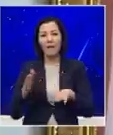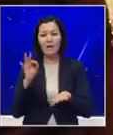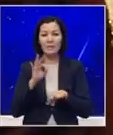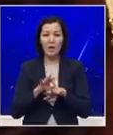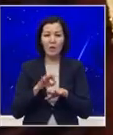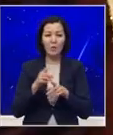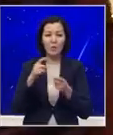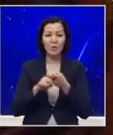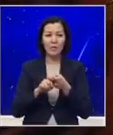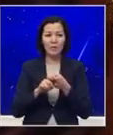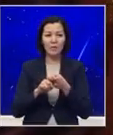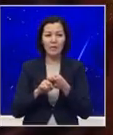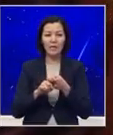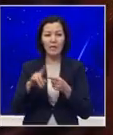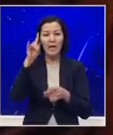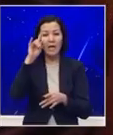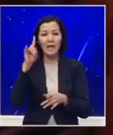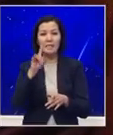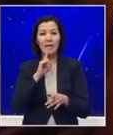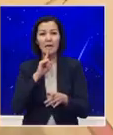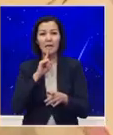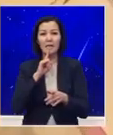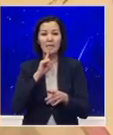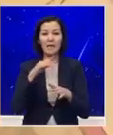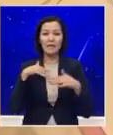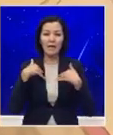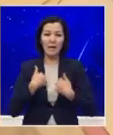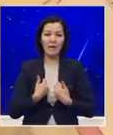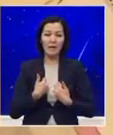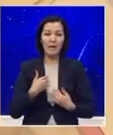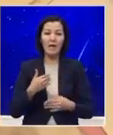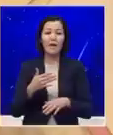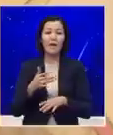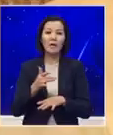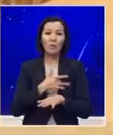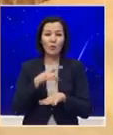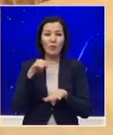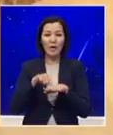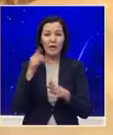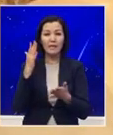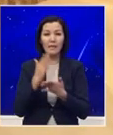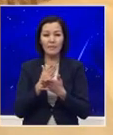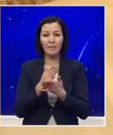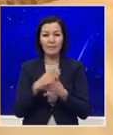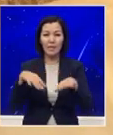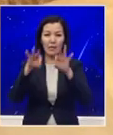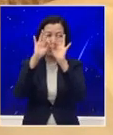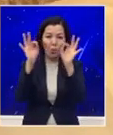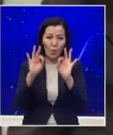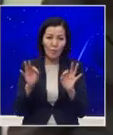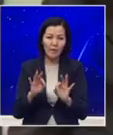Тақиялы періштесінен айырылған қазақ халқына қайғыра көңіл айтамыз. Әлімғазы атаның жарқын бейнесі, ағеділ